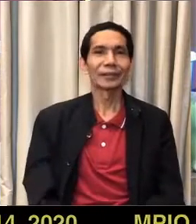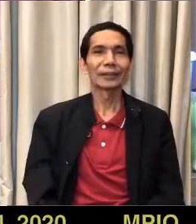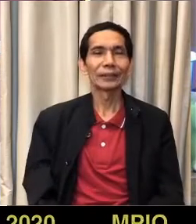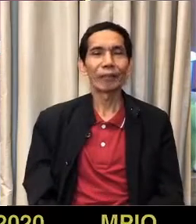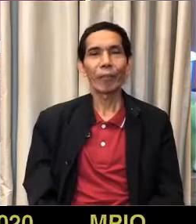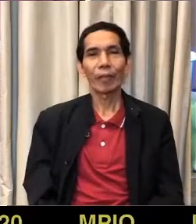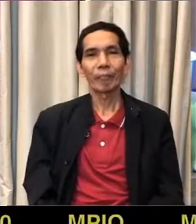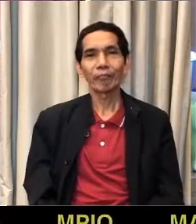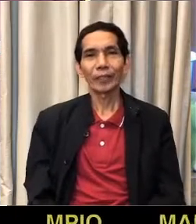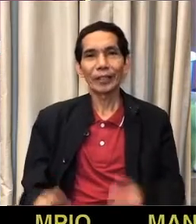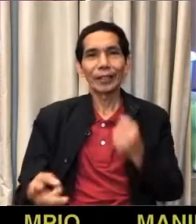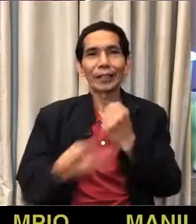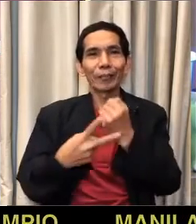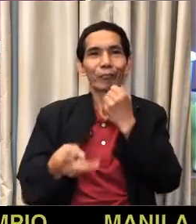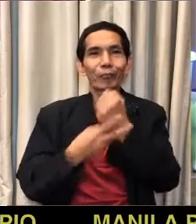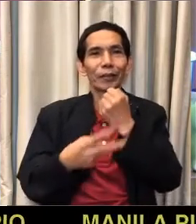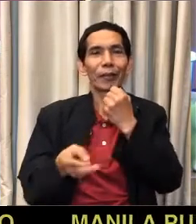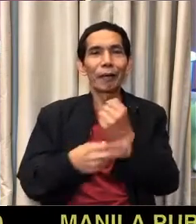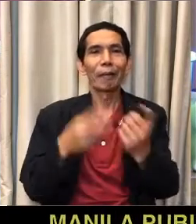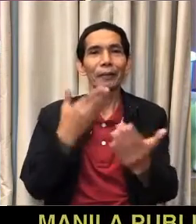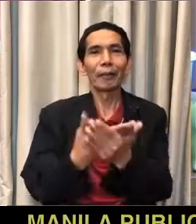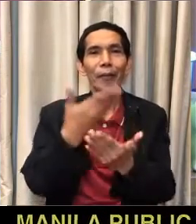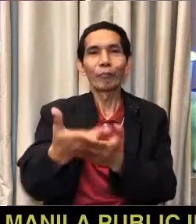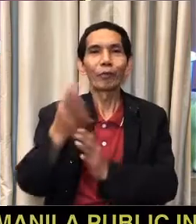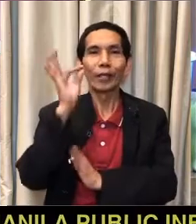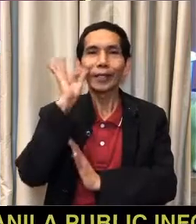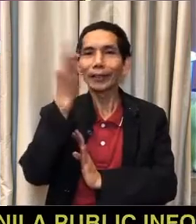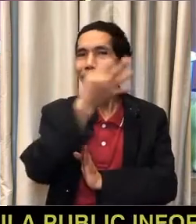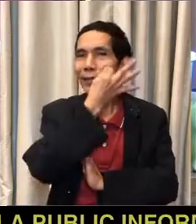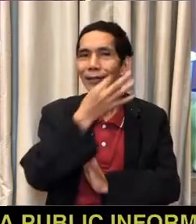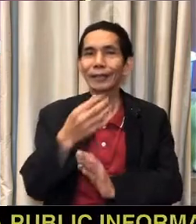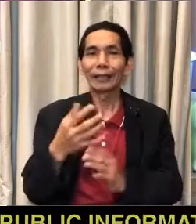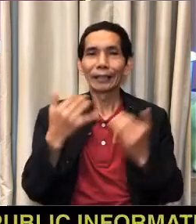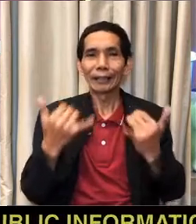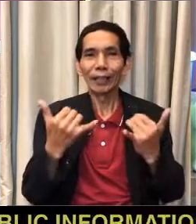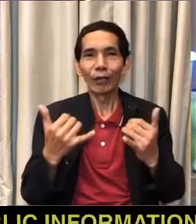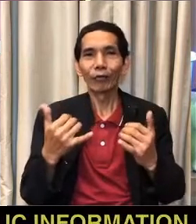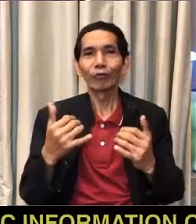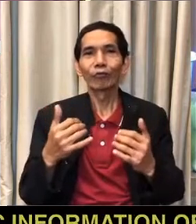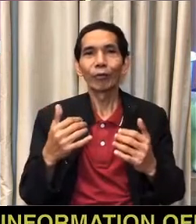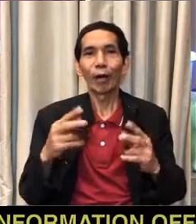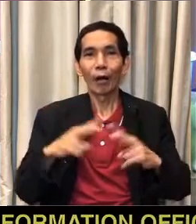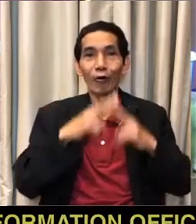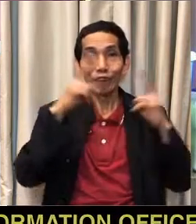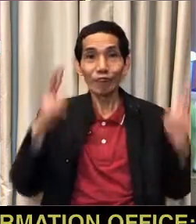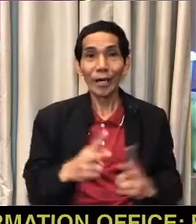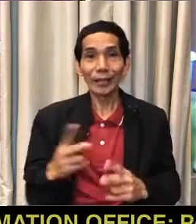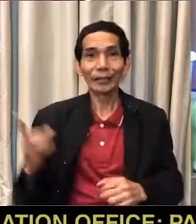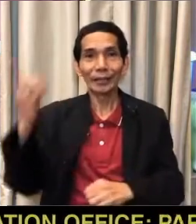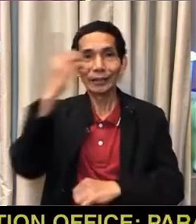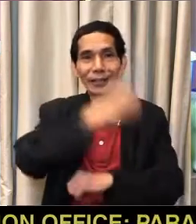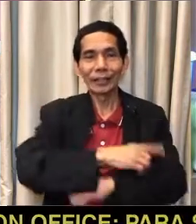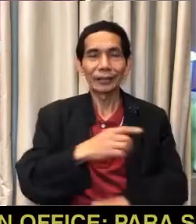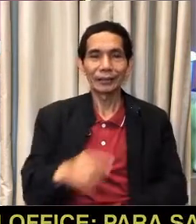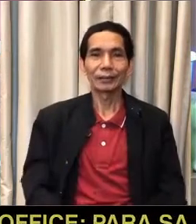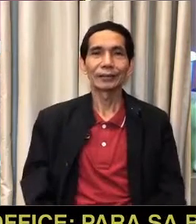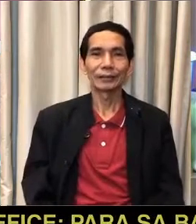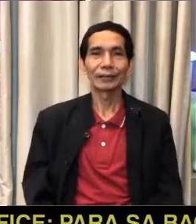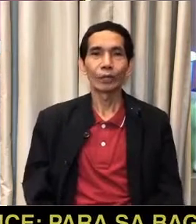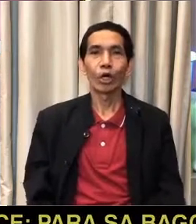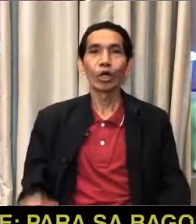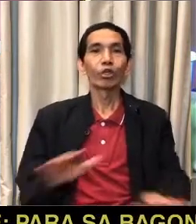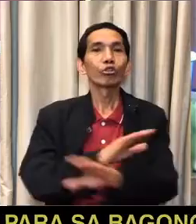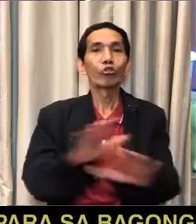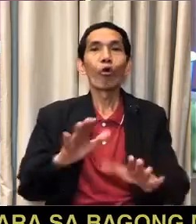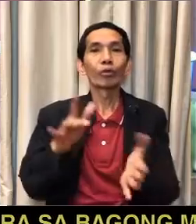Nag-ipon ng bili ng bulaklak ngayong Valentine's. Oh, ayan ha.